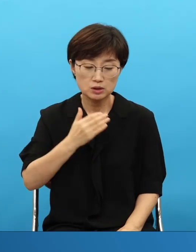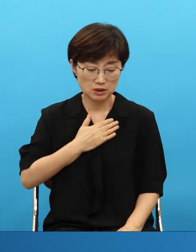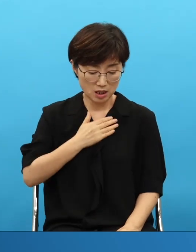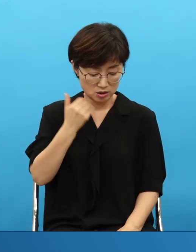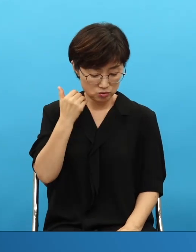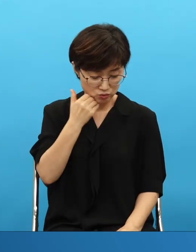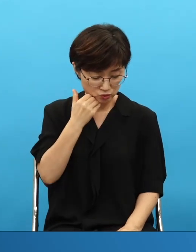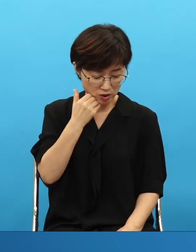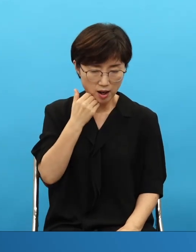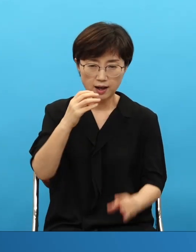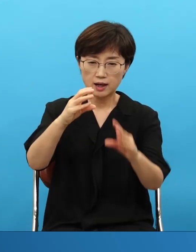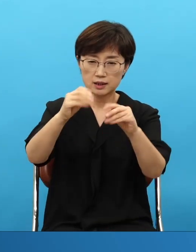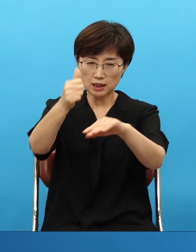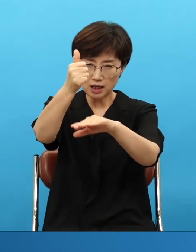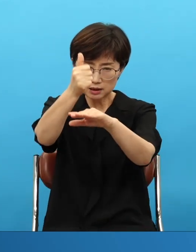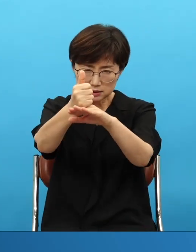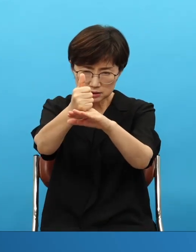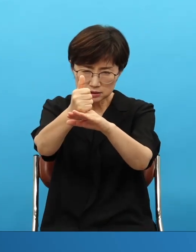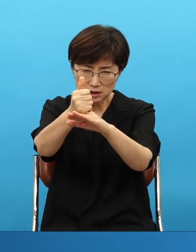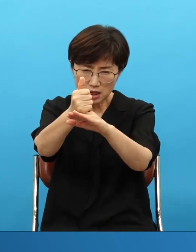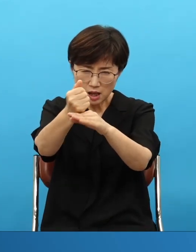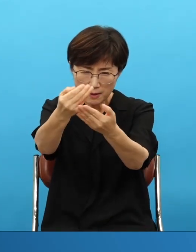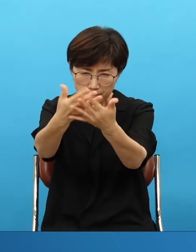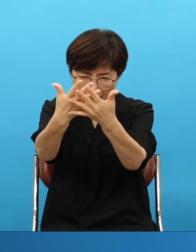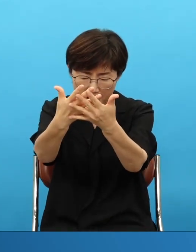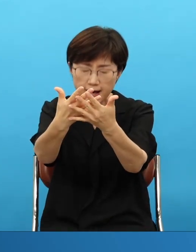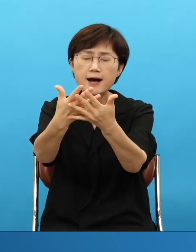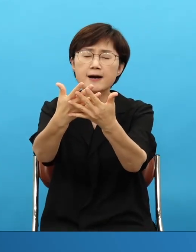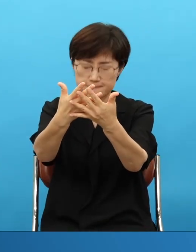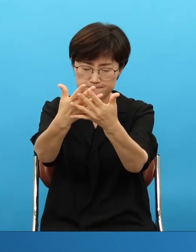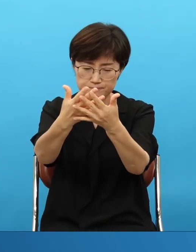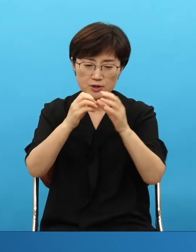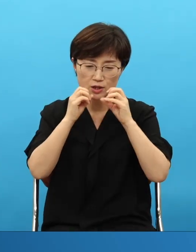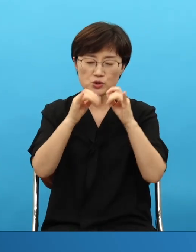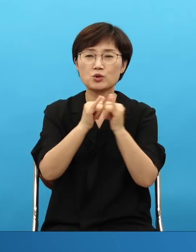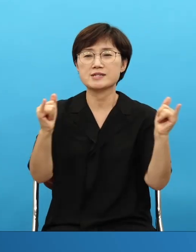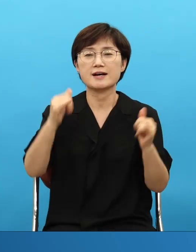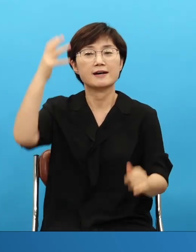선교사입니다. 大家是看见地的宣教士. 이것 때문에 공부하세요. 공부 걱정하지 마세요.